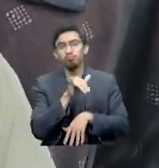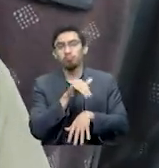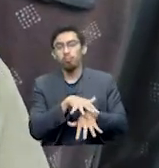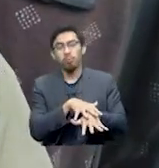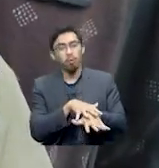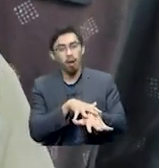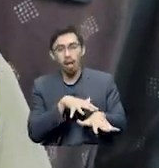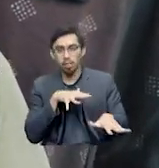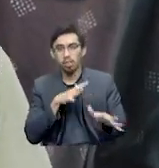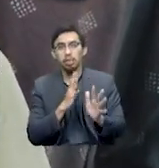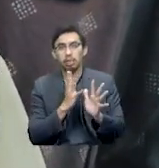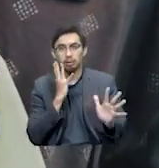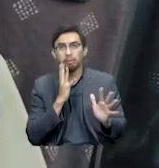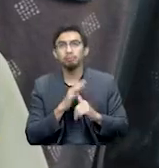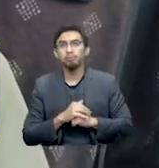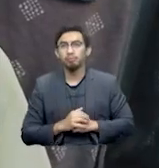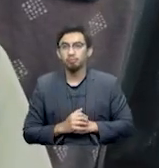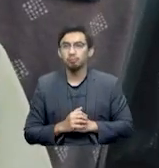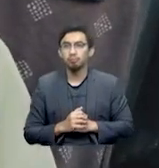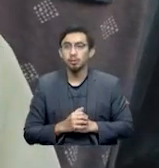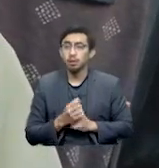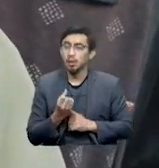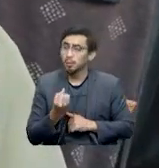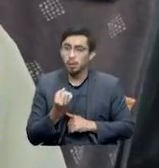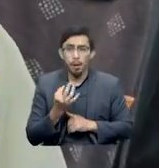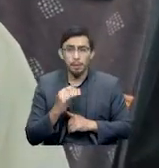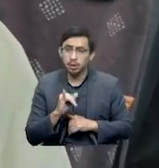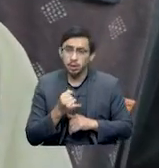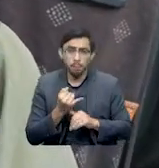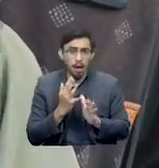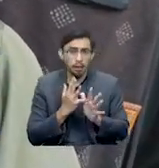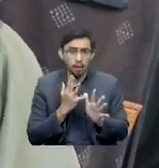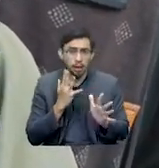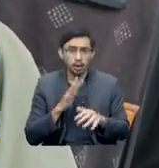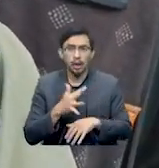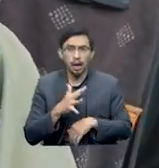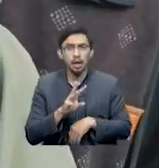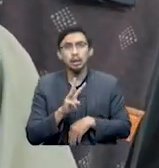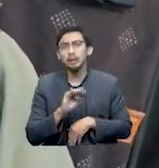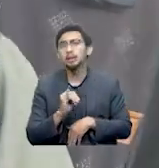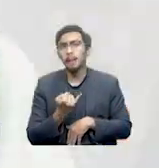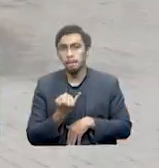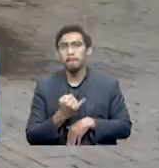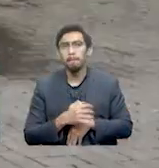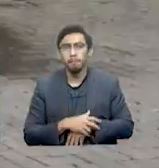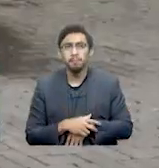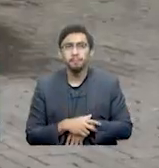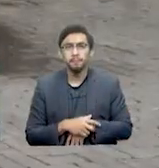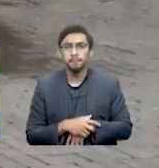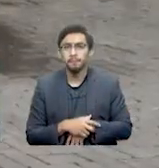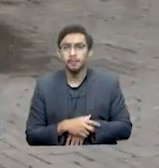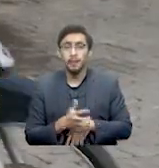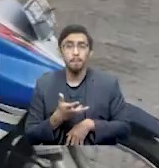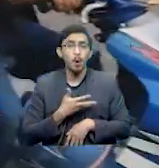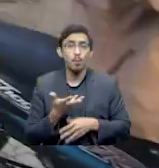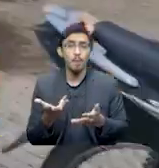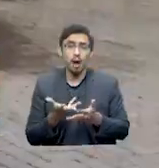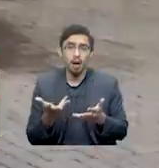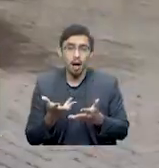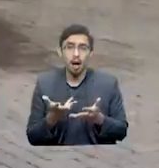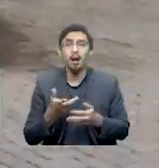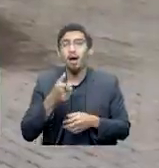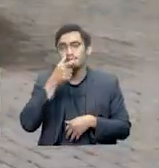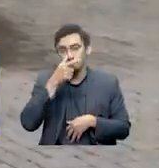Pelabuhan. Berapa jam tadi? 3 jaman. Ini tujuan kemana ini? Sebelum diberangkatkan, para pemudik